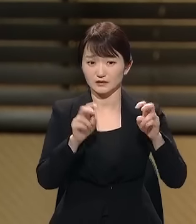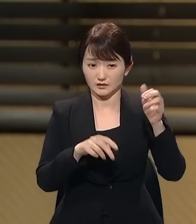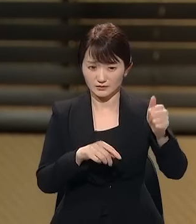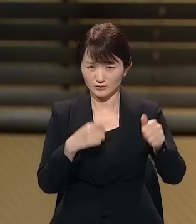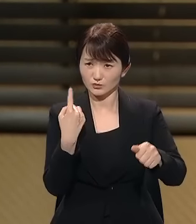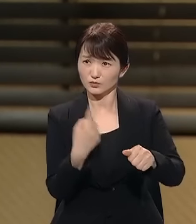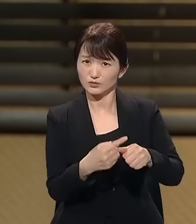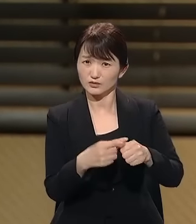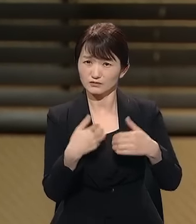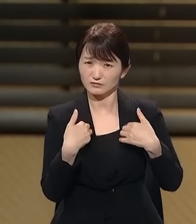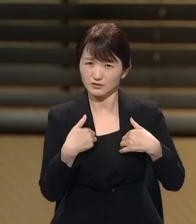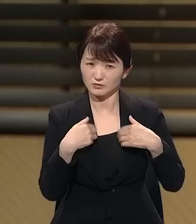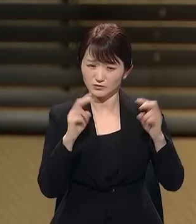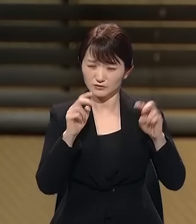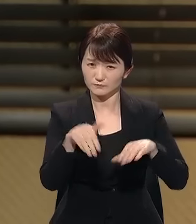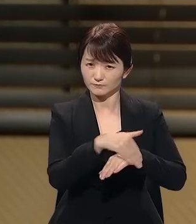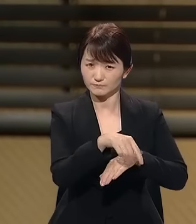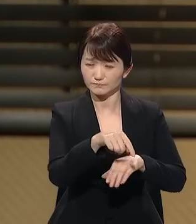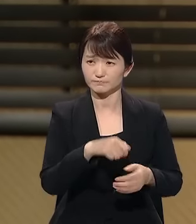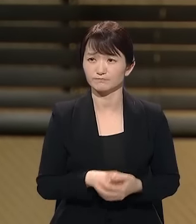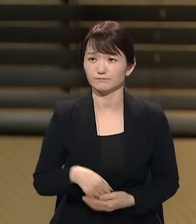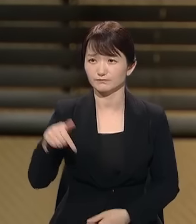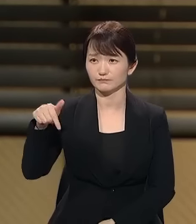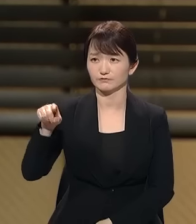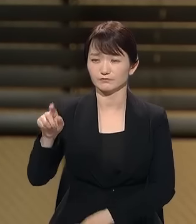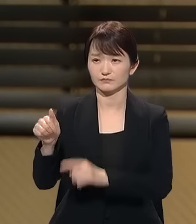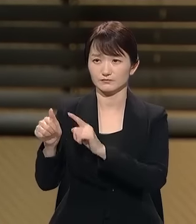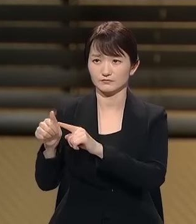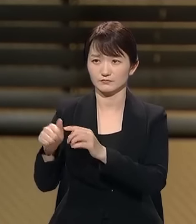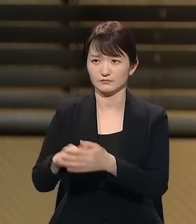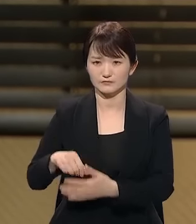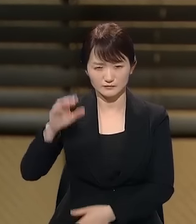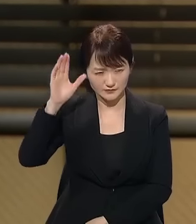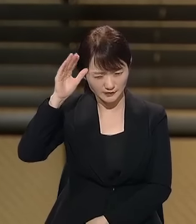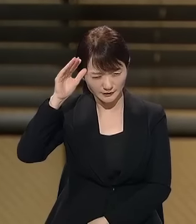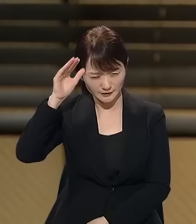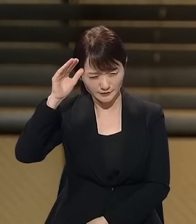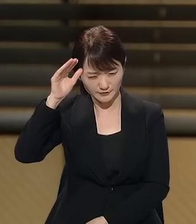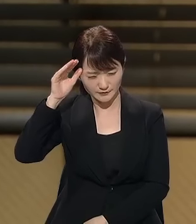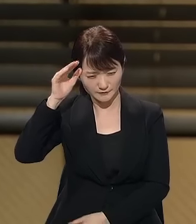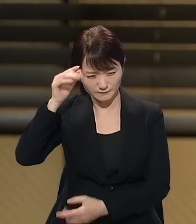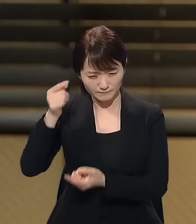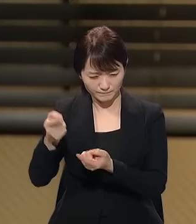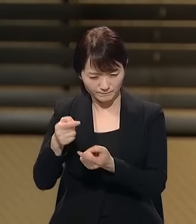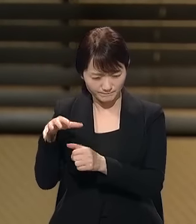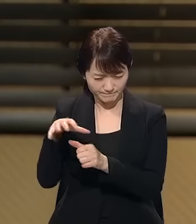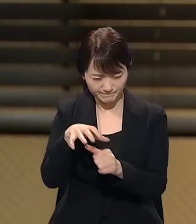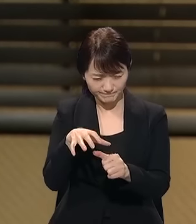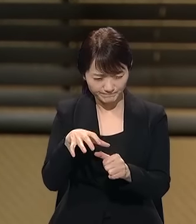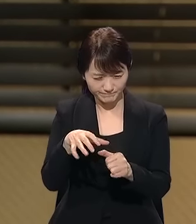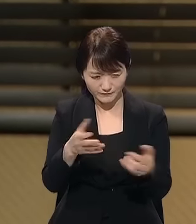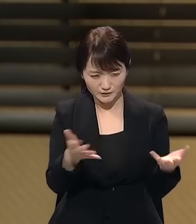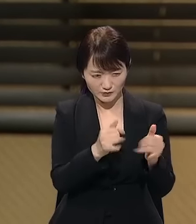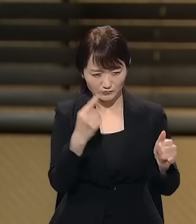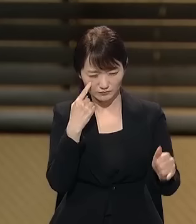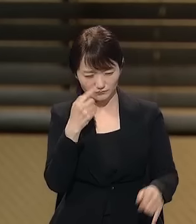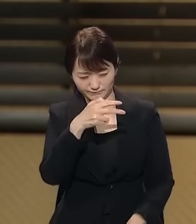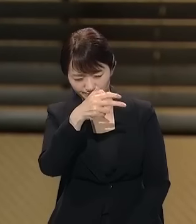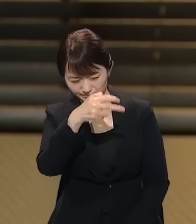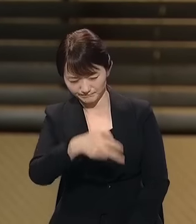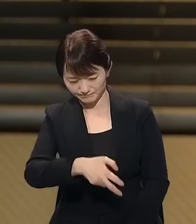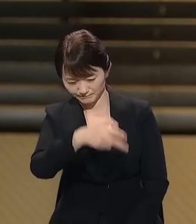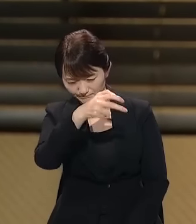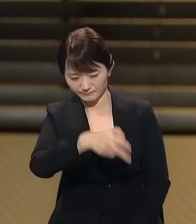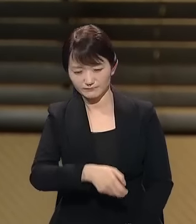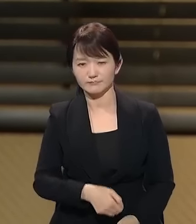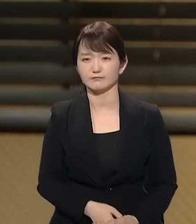근데 그것 때문에 이제 강영욱 씨가 마치 그 개를 제압할 때 하는 그 눈빛을 가지고 직원들 이렇게 째려보기도 하고